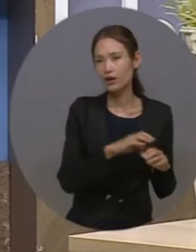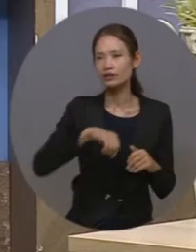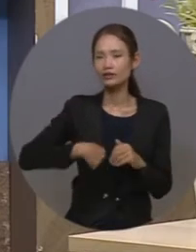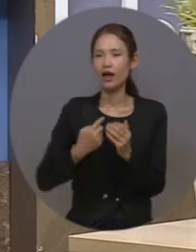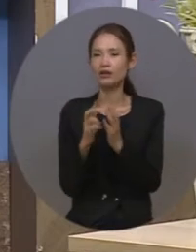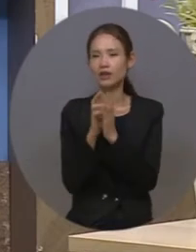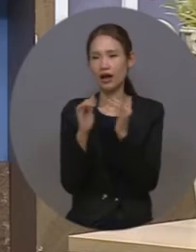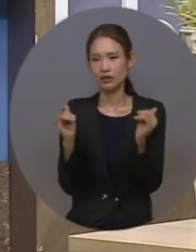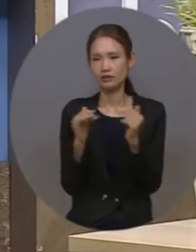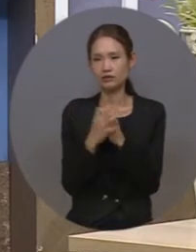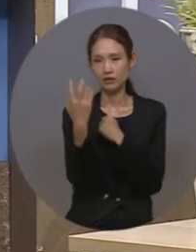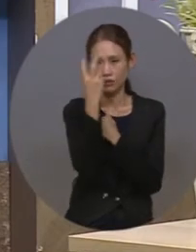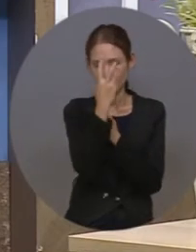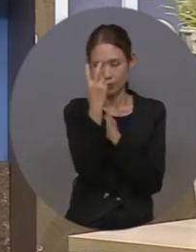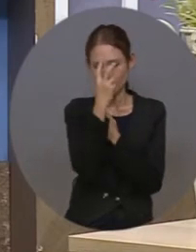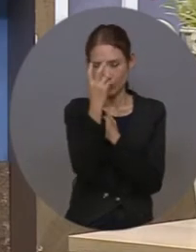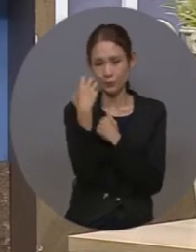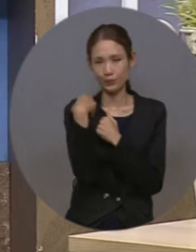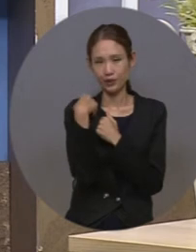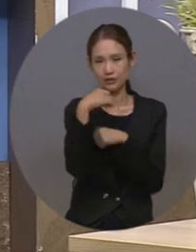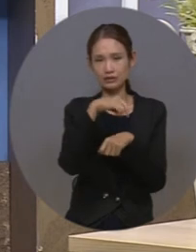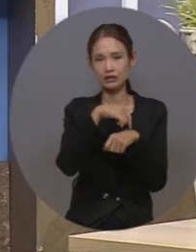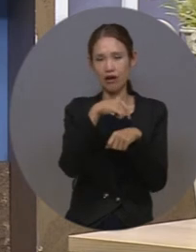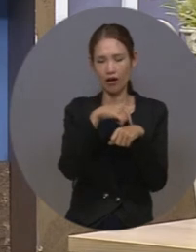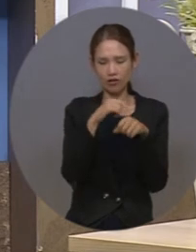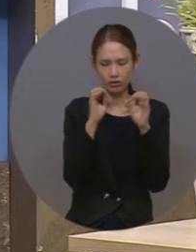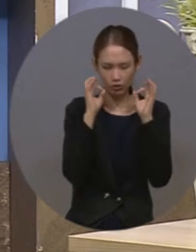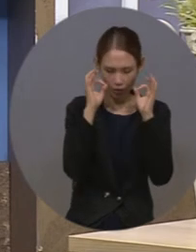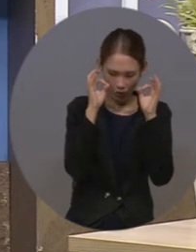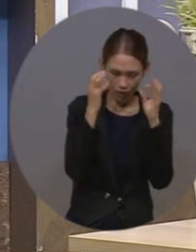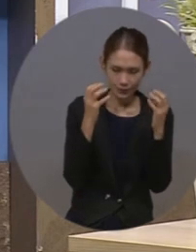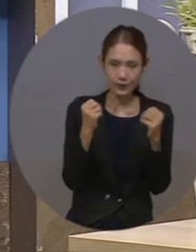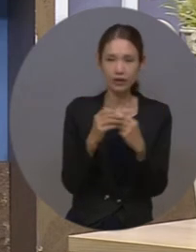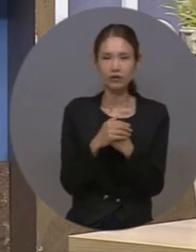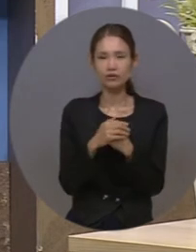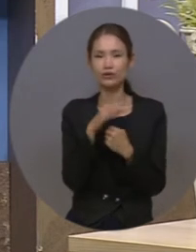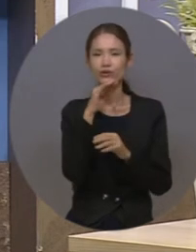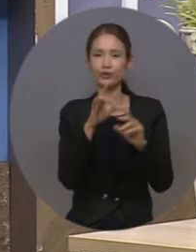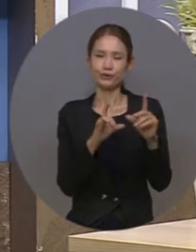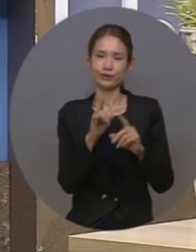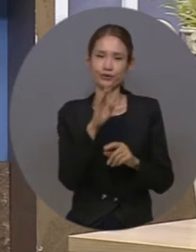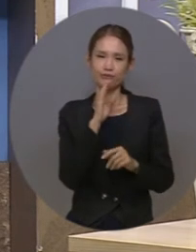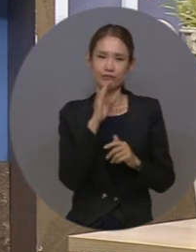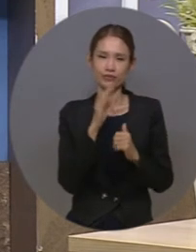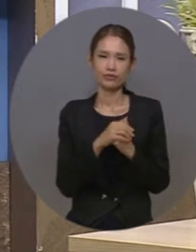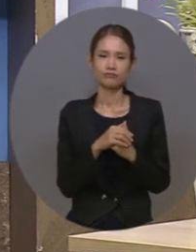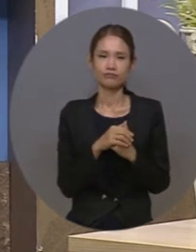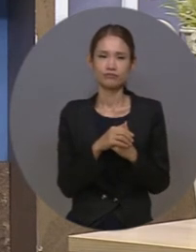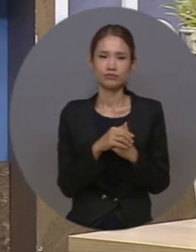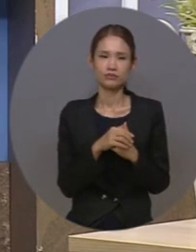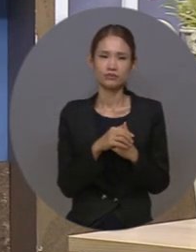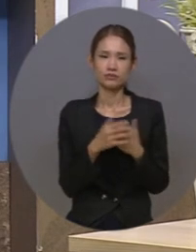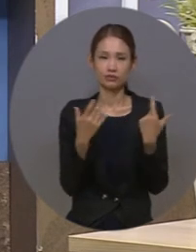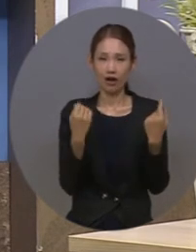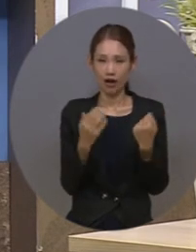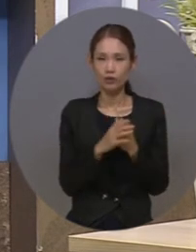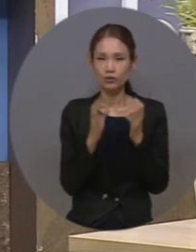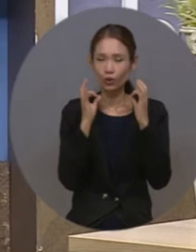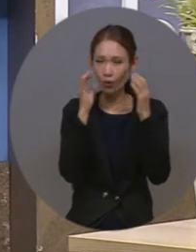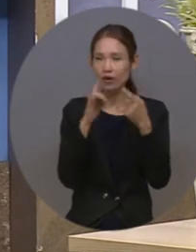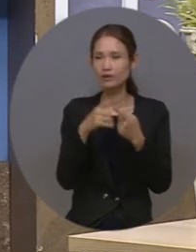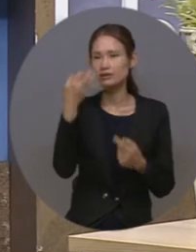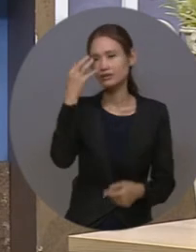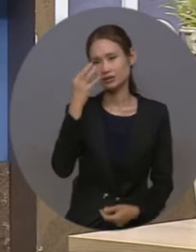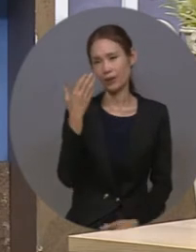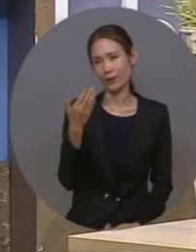장애인 가족분을 그렇죠. 케어하는 데 좀 많은 시간과 노력을 쓰시는 게 현실이잖아요. 그렇죠. 예. 그렇기 때문에 이제 그런 뭐 노력에 대해서 좀